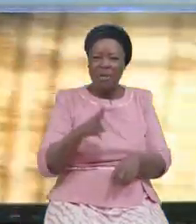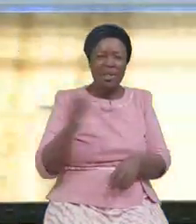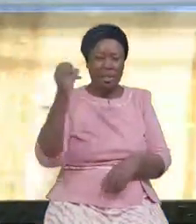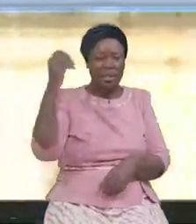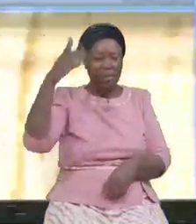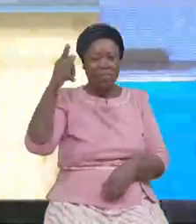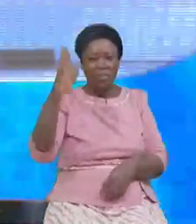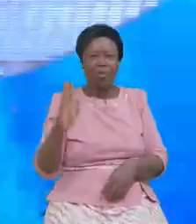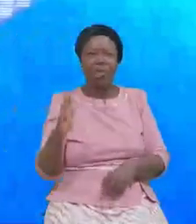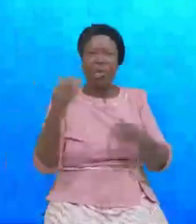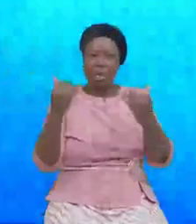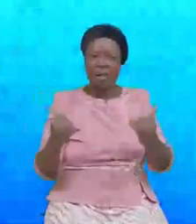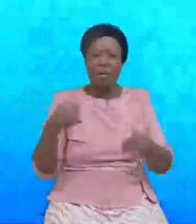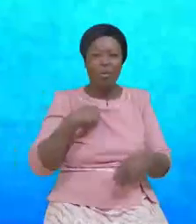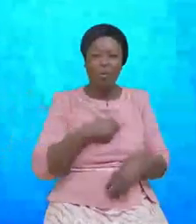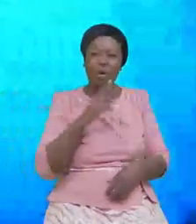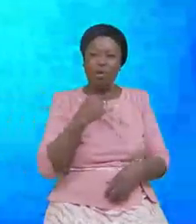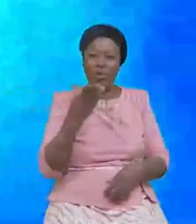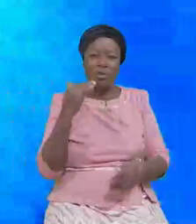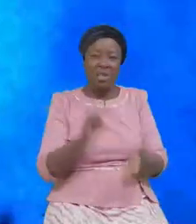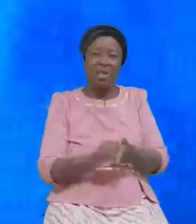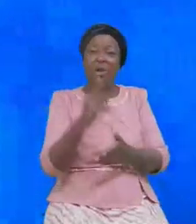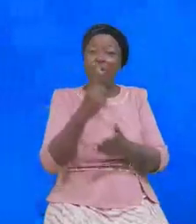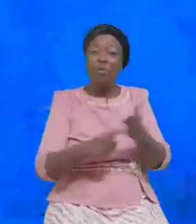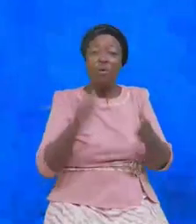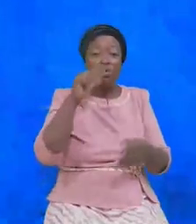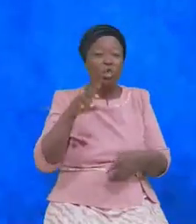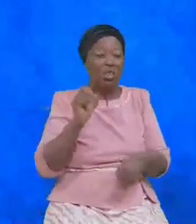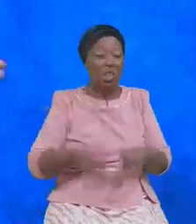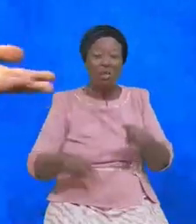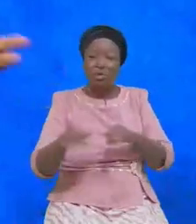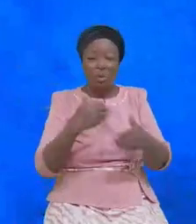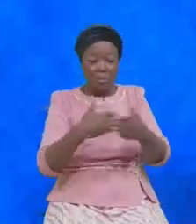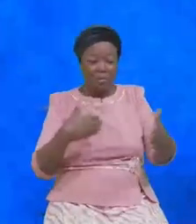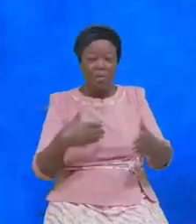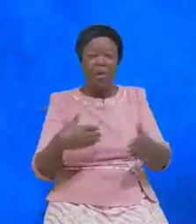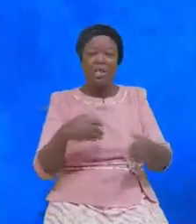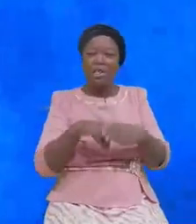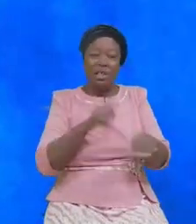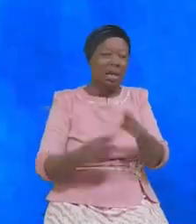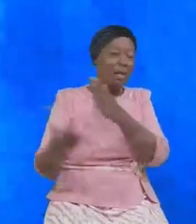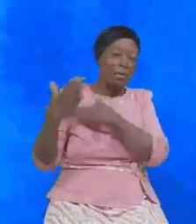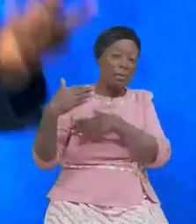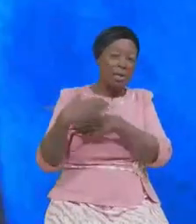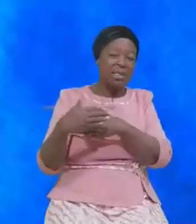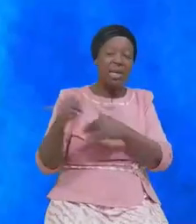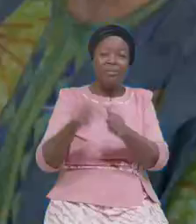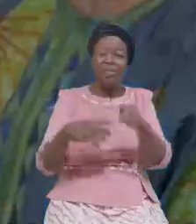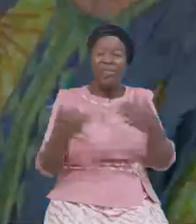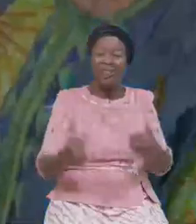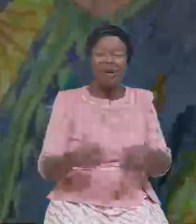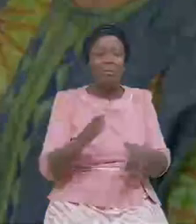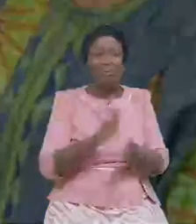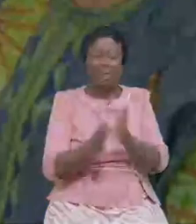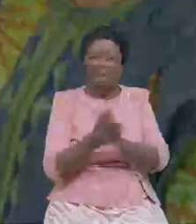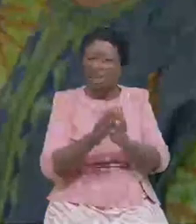nous a dit que ce qu'elle n'était pas en mesure de faire, les choses domestiques, la parole, les consoles, la